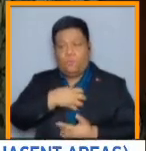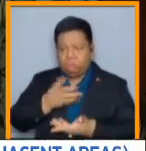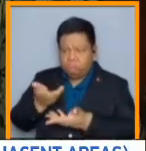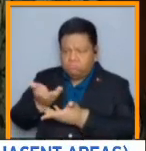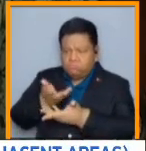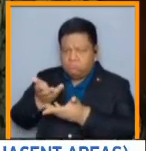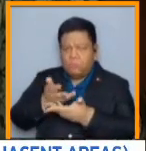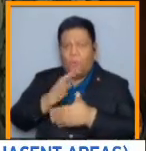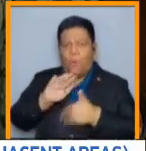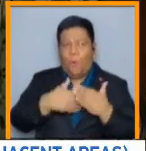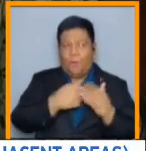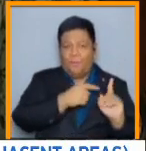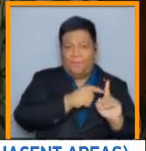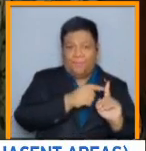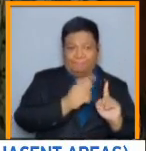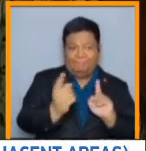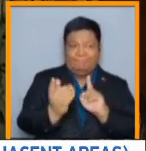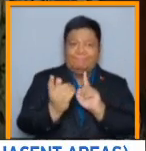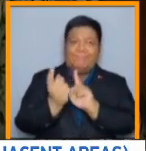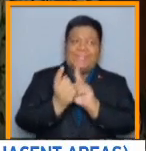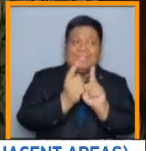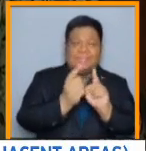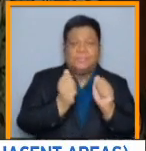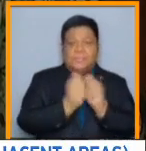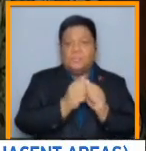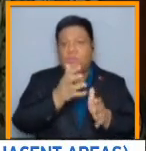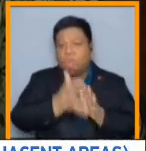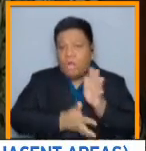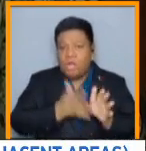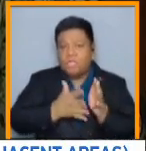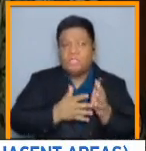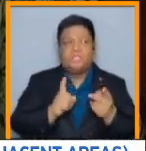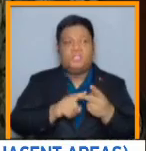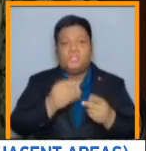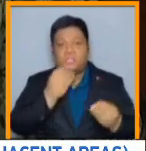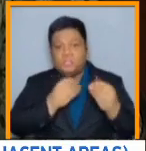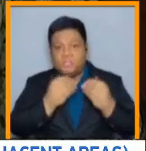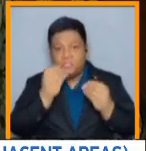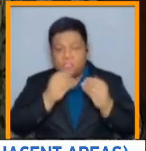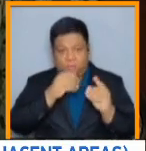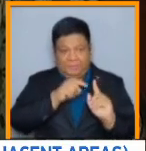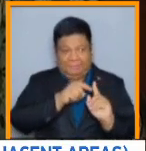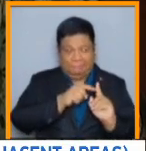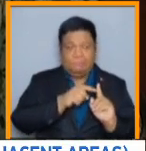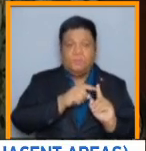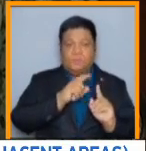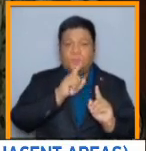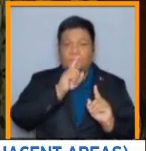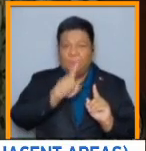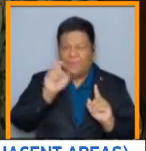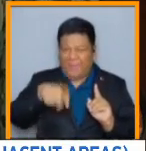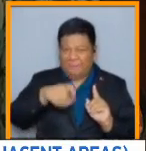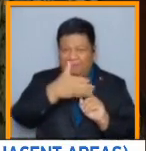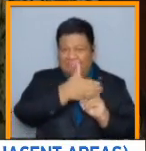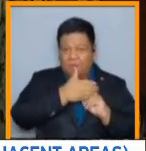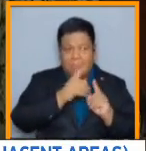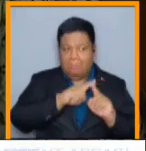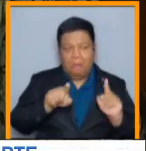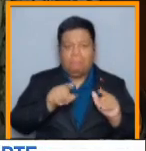mga kasama po during the dinner, kasi po nasa quarantine pa po sila,